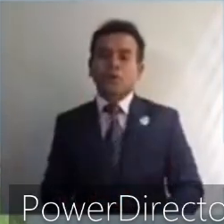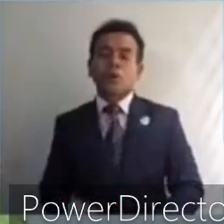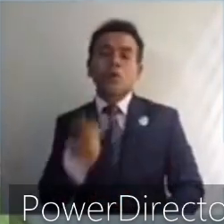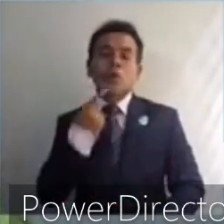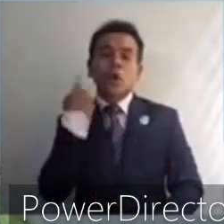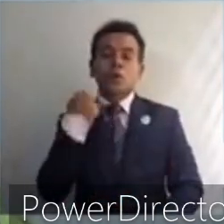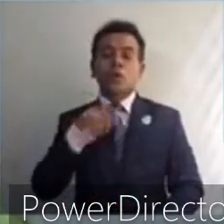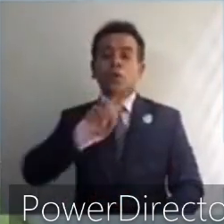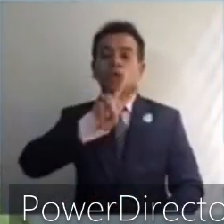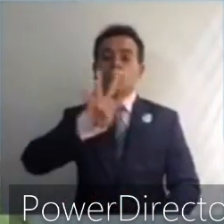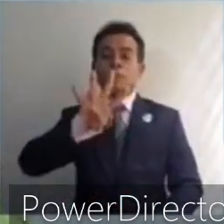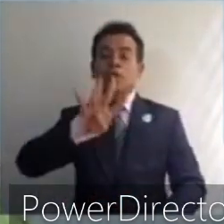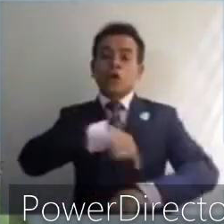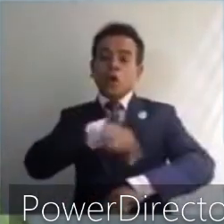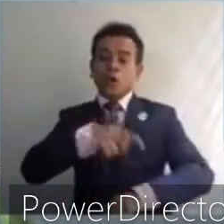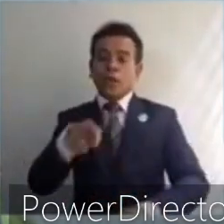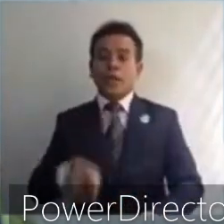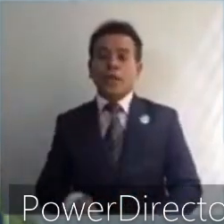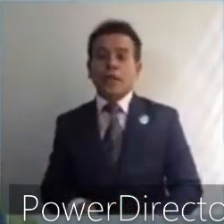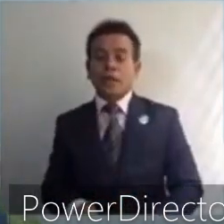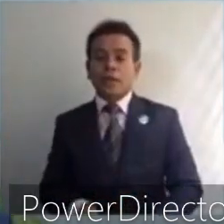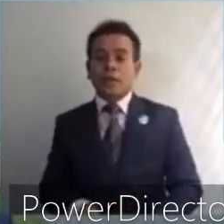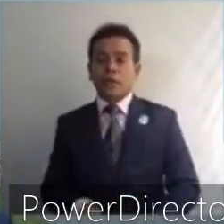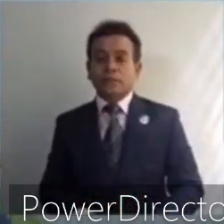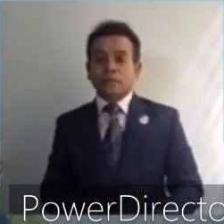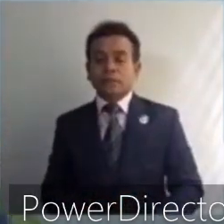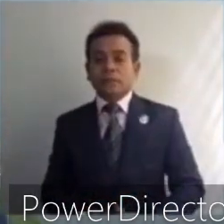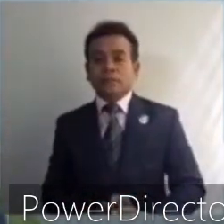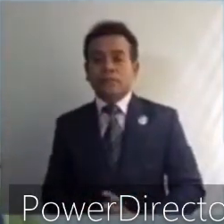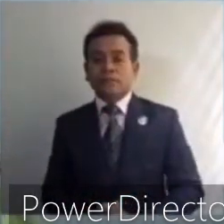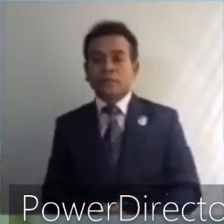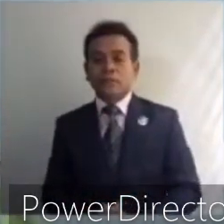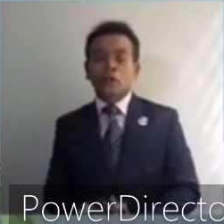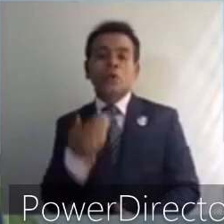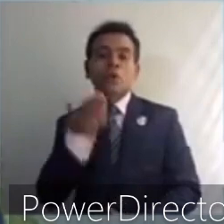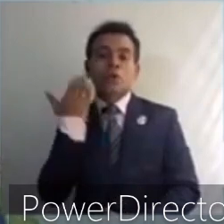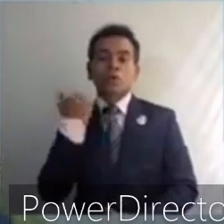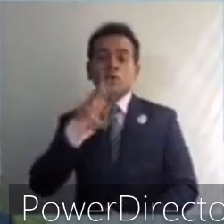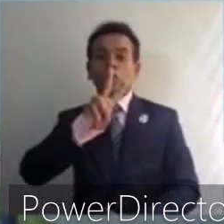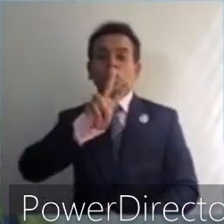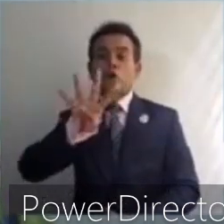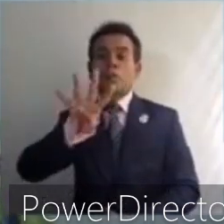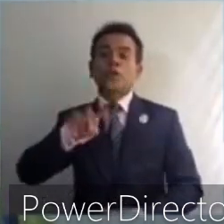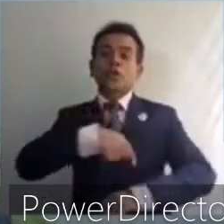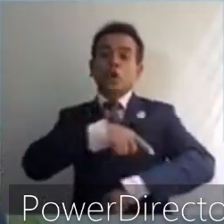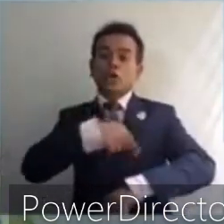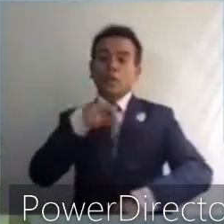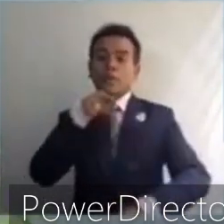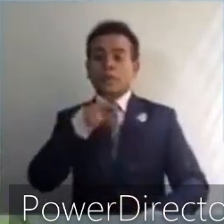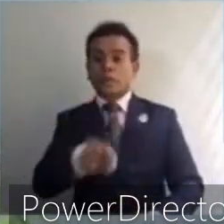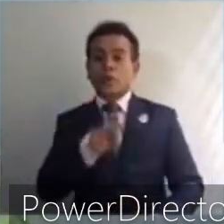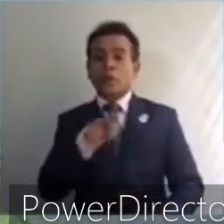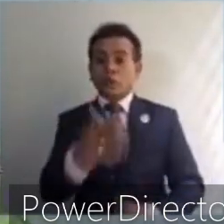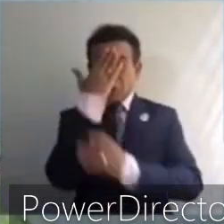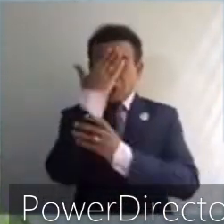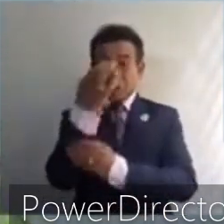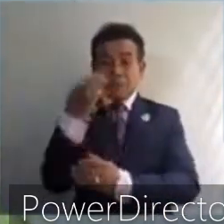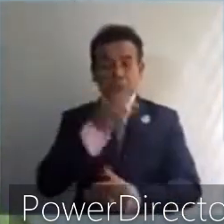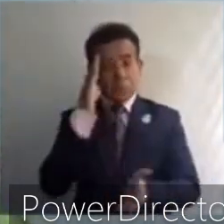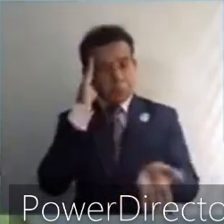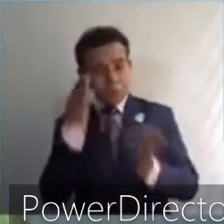দুঃখের সাথে জানাচ্ছি, গত 24 ঘন্টায় মৃত্যুবরণ করেছেন 7 জন এবং আমাদের